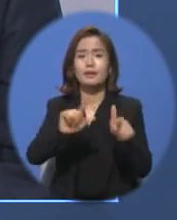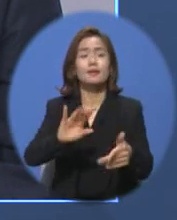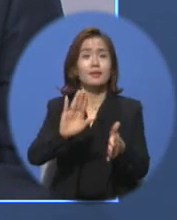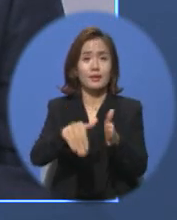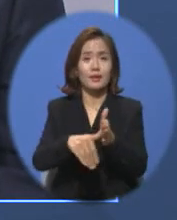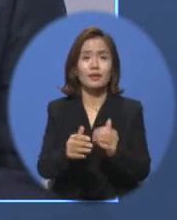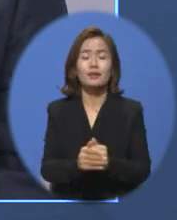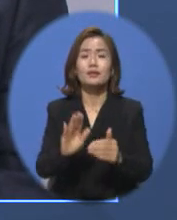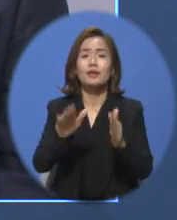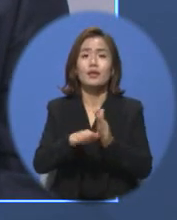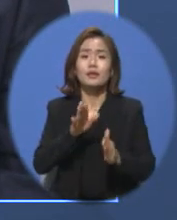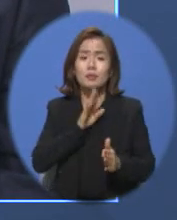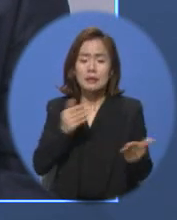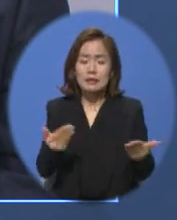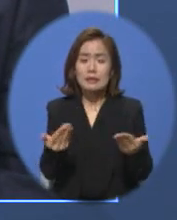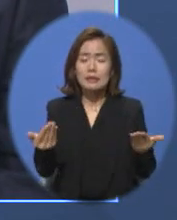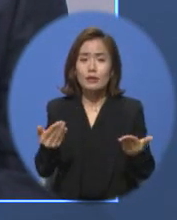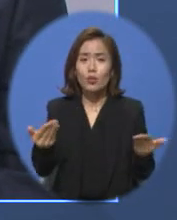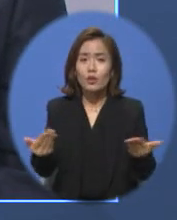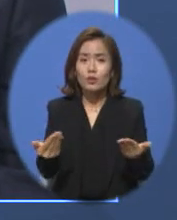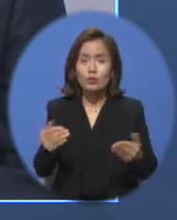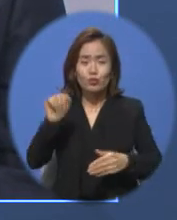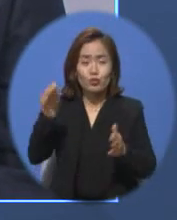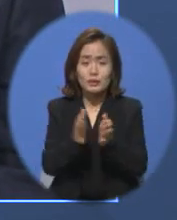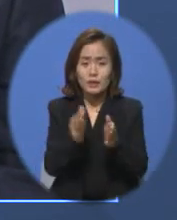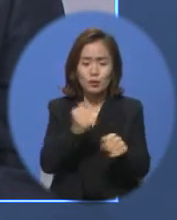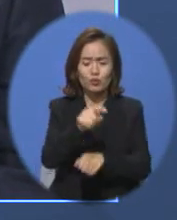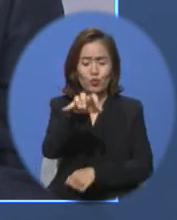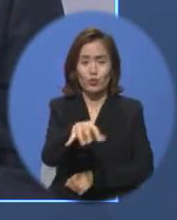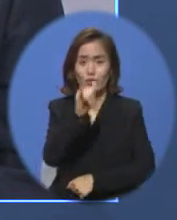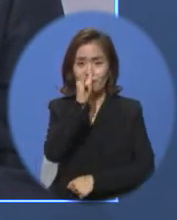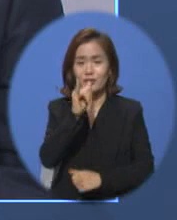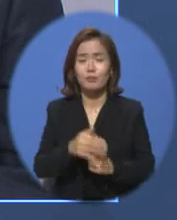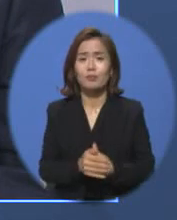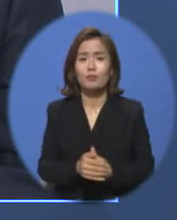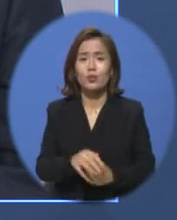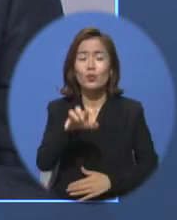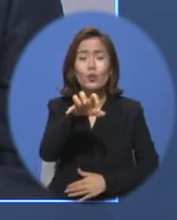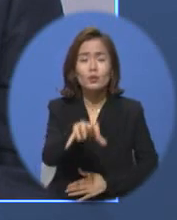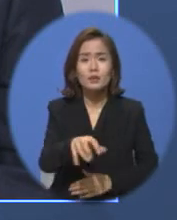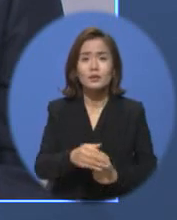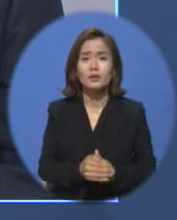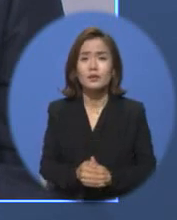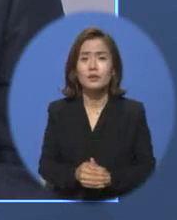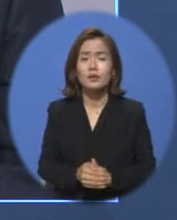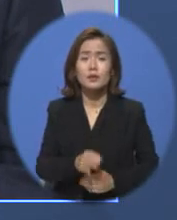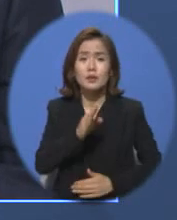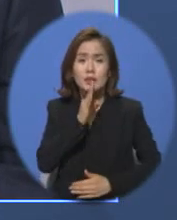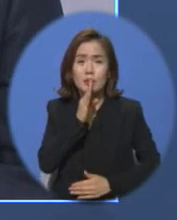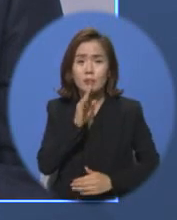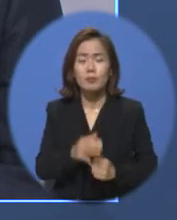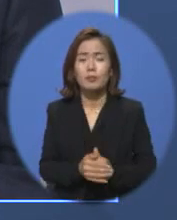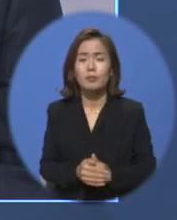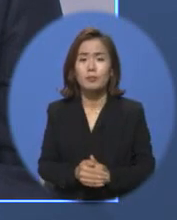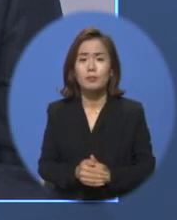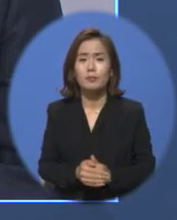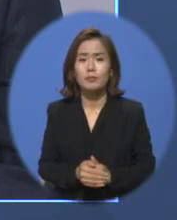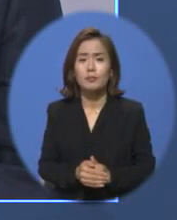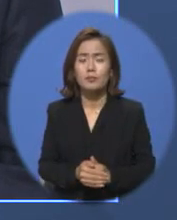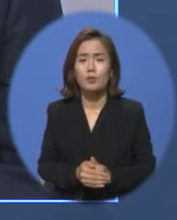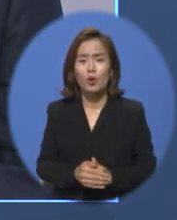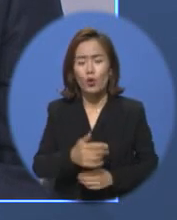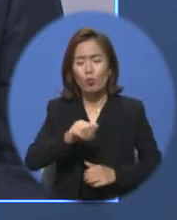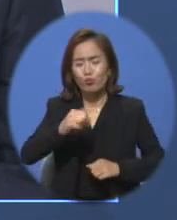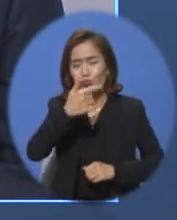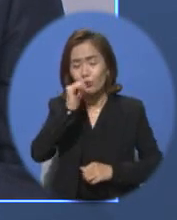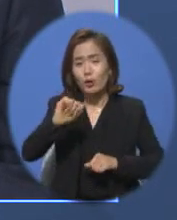그때부터 노동운동에참여하기시작했고 현장에서일했습니다. 그곳에서일하는동안